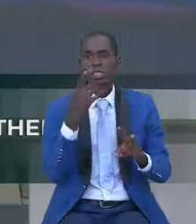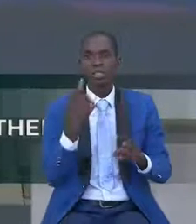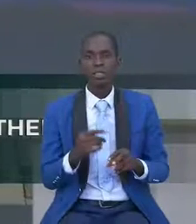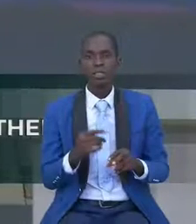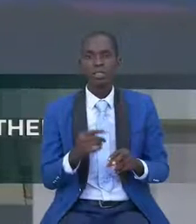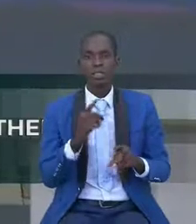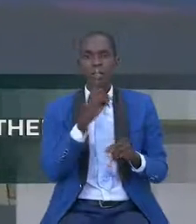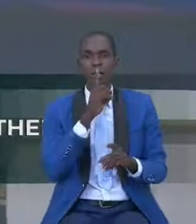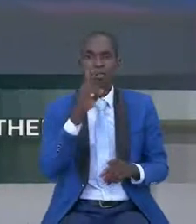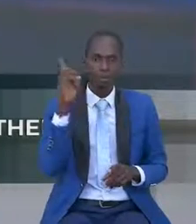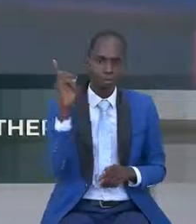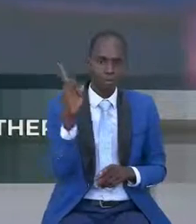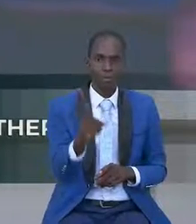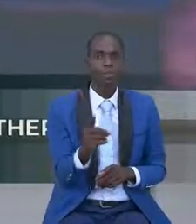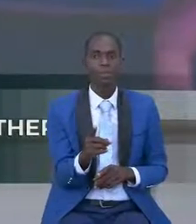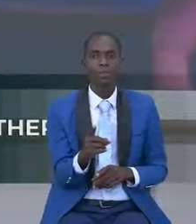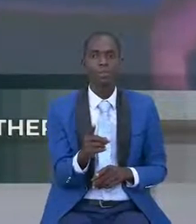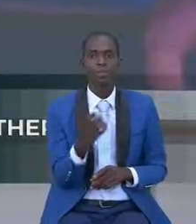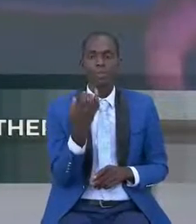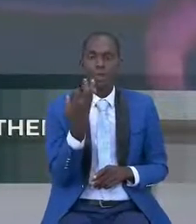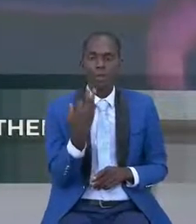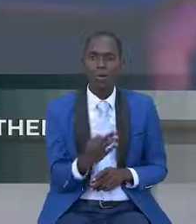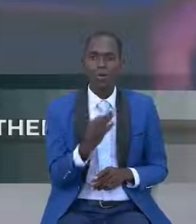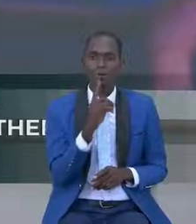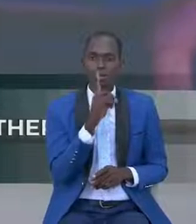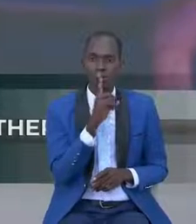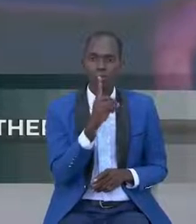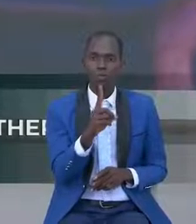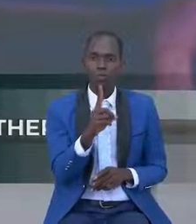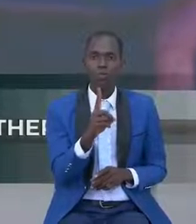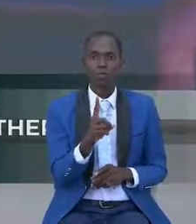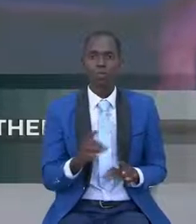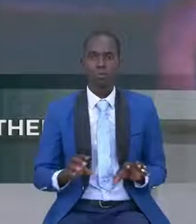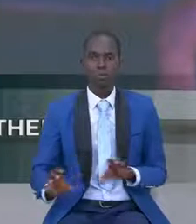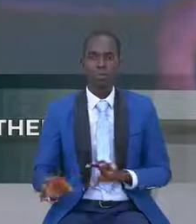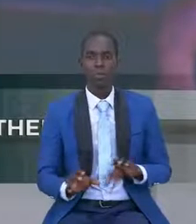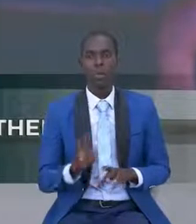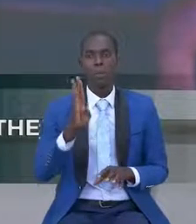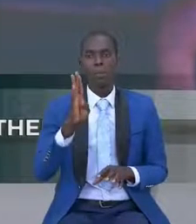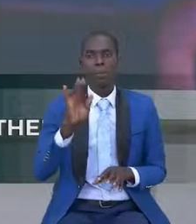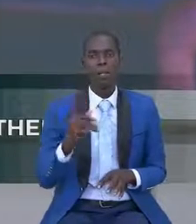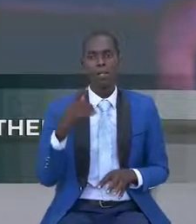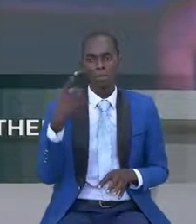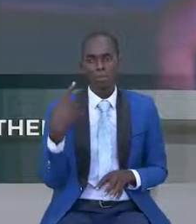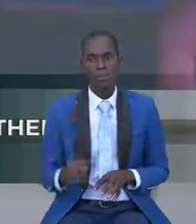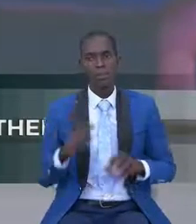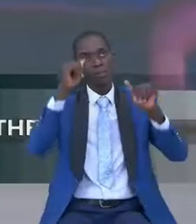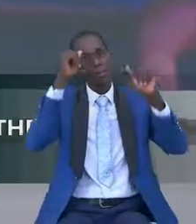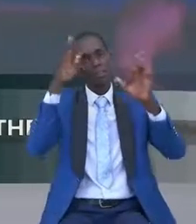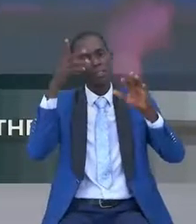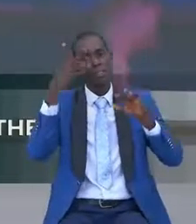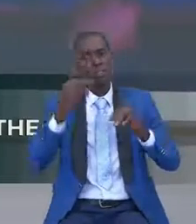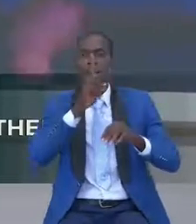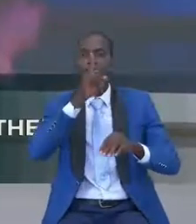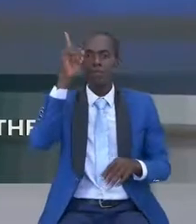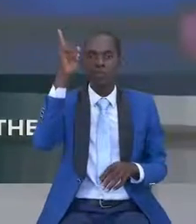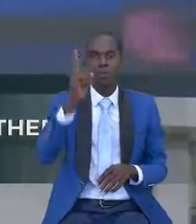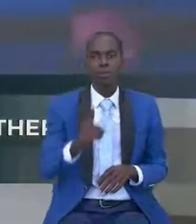de l'accomplissement défini par le Père. L'assurance